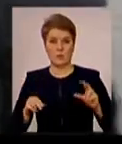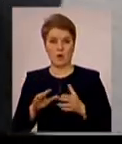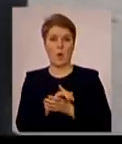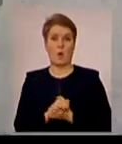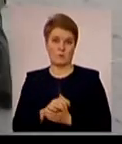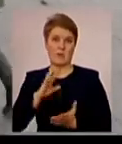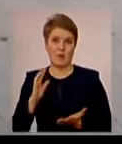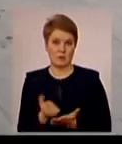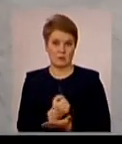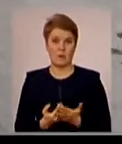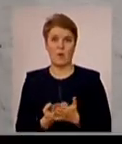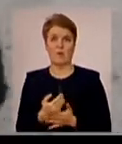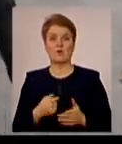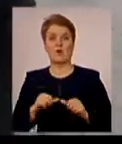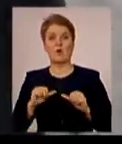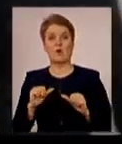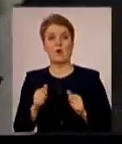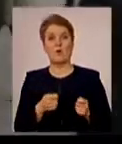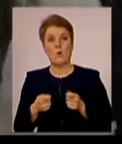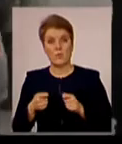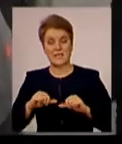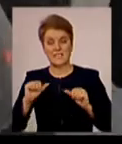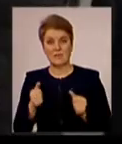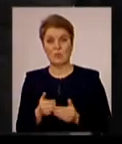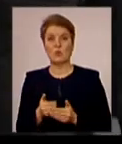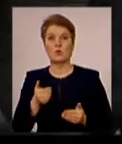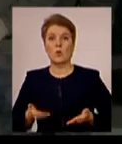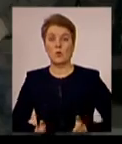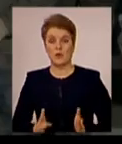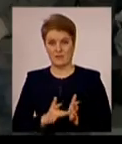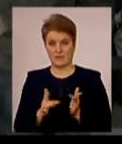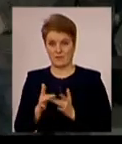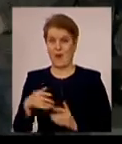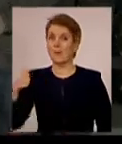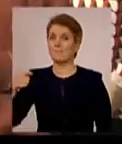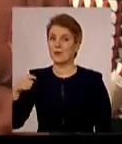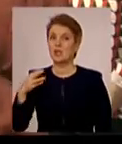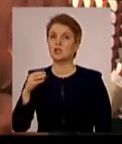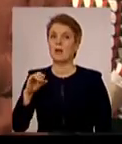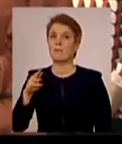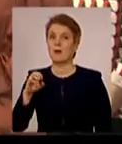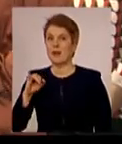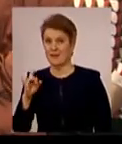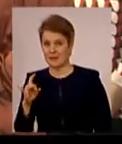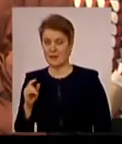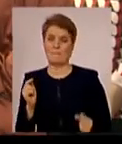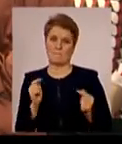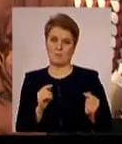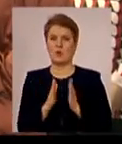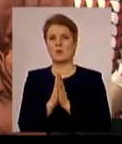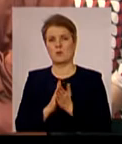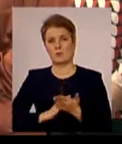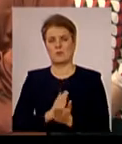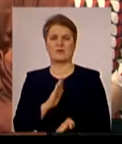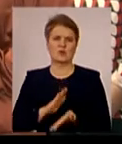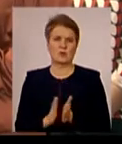і новий уряд сформують ще до Різдва. Президент Франк-Вальтер Штайнмайер поки що проти ідеї перевиборів, закликає політиків